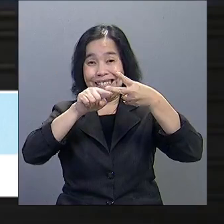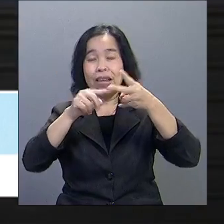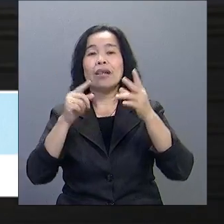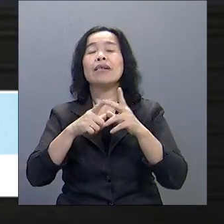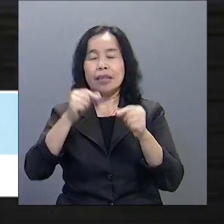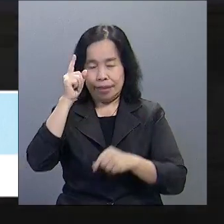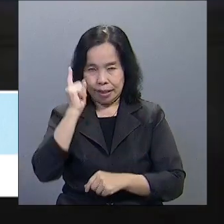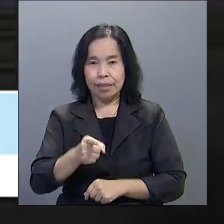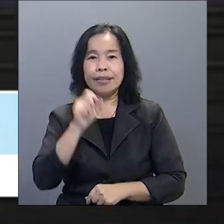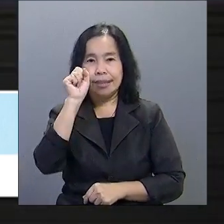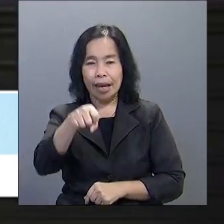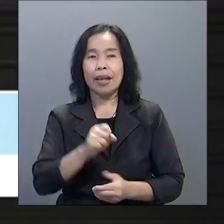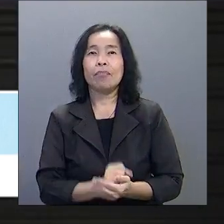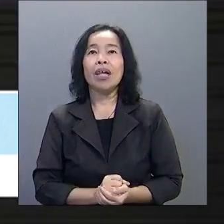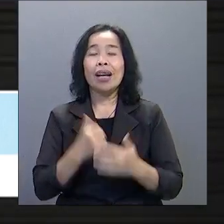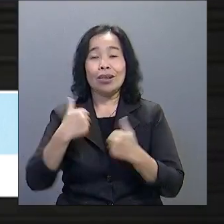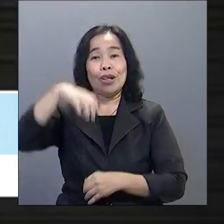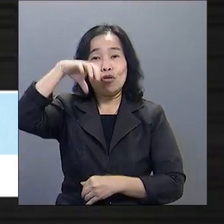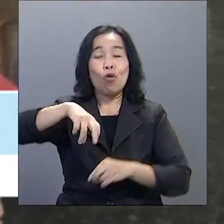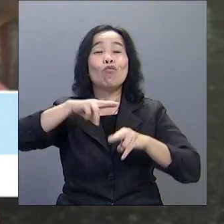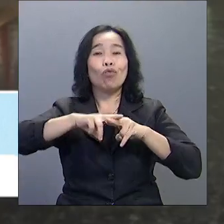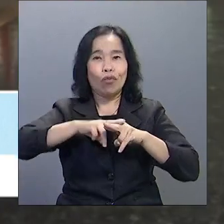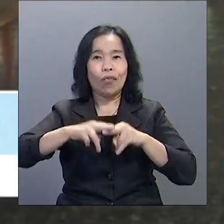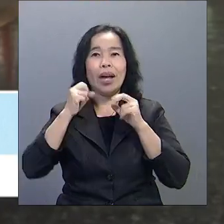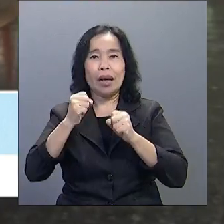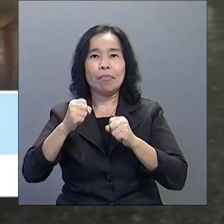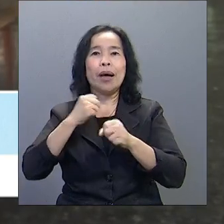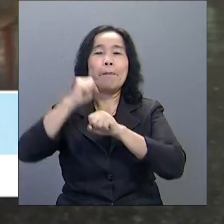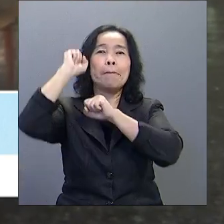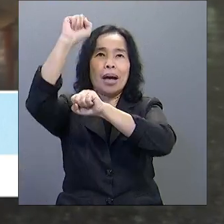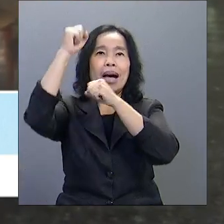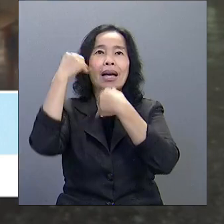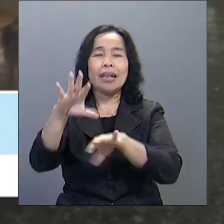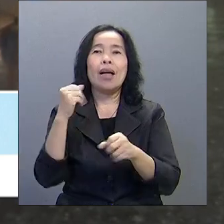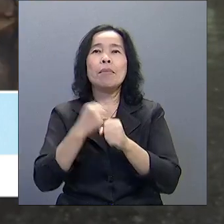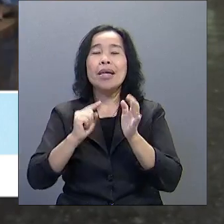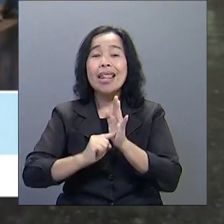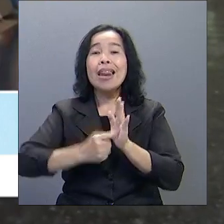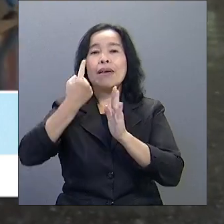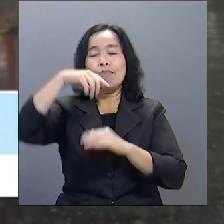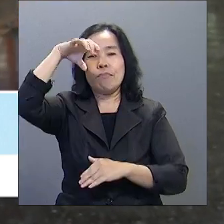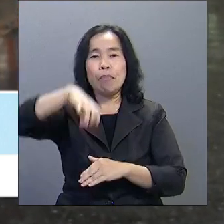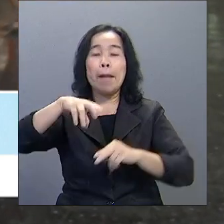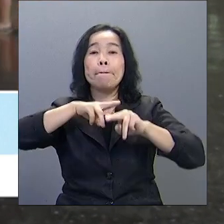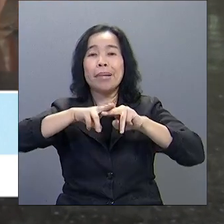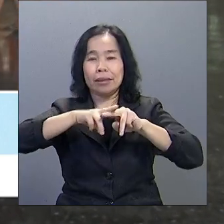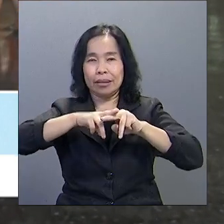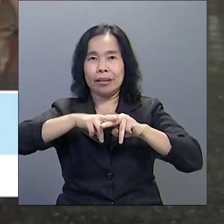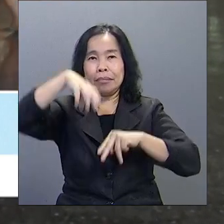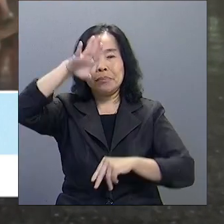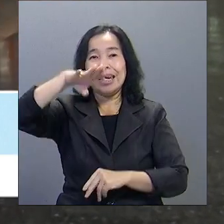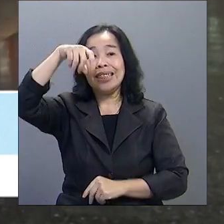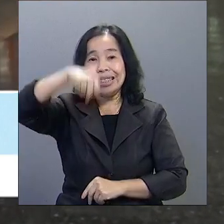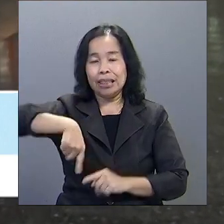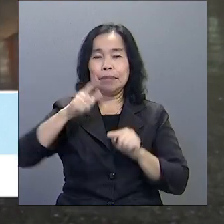เป็นความจริงค่ะซึ่งทางการรถไฟแห่งประเทศไทยนะครับได้ประกาศกำหนดการเปิดใช้งานสถานีกลางกรุงเทพฯอภิวัฒน์เป็นสถานี